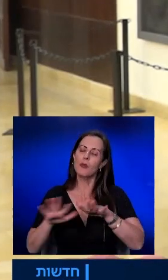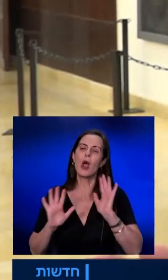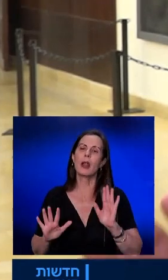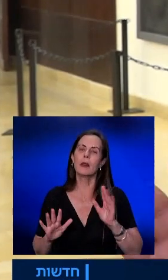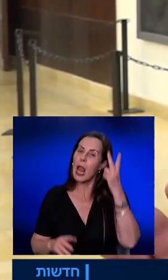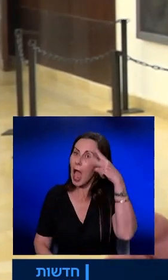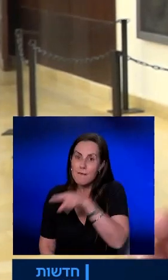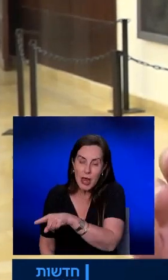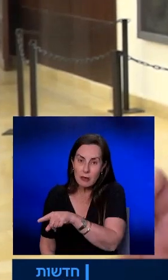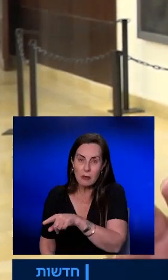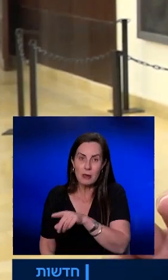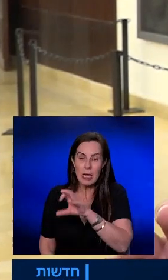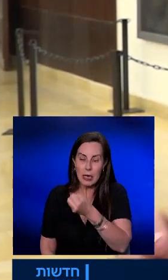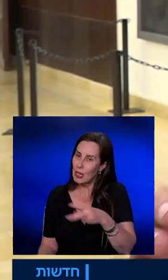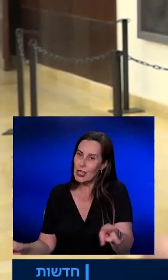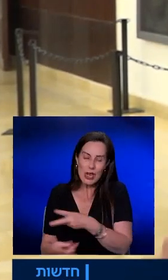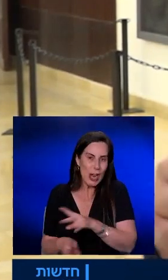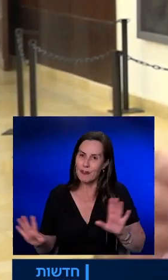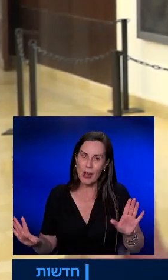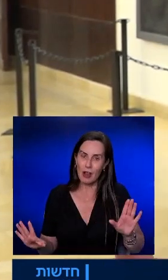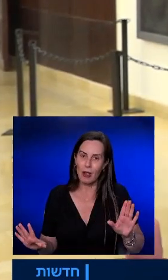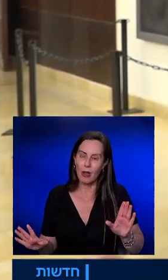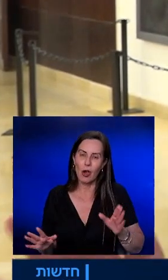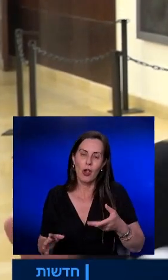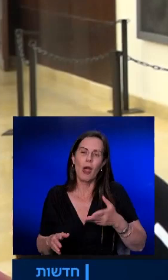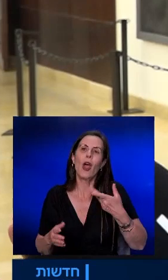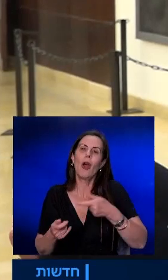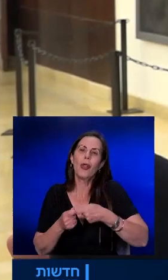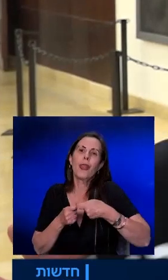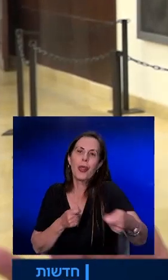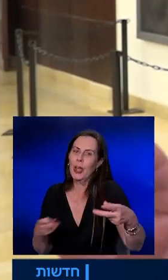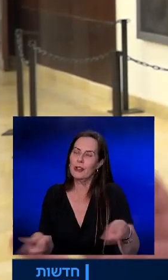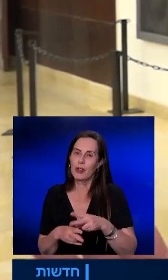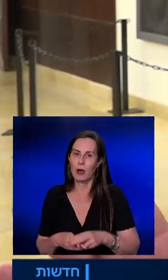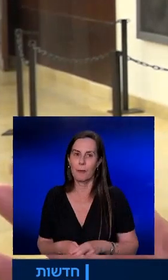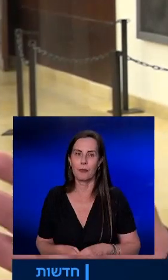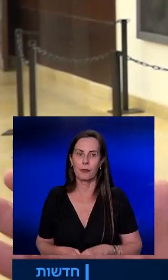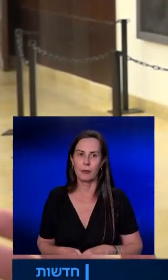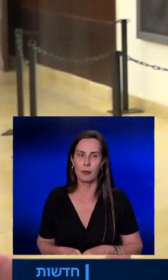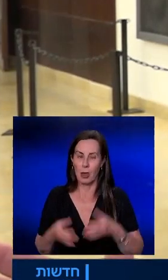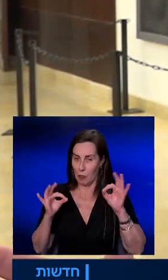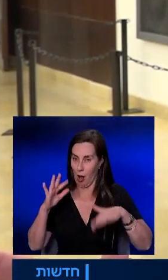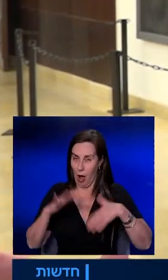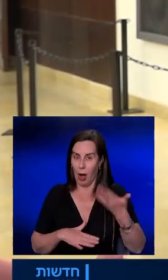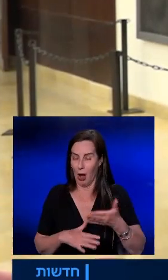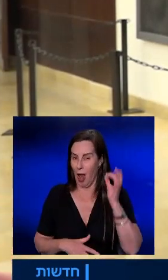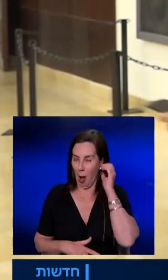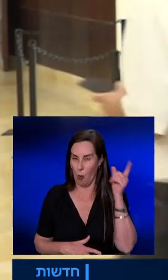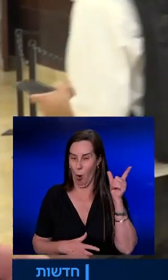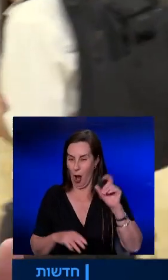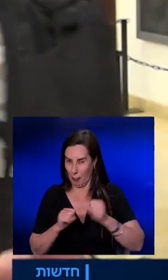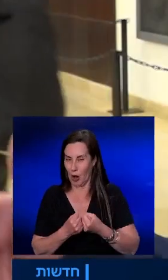להבין שאי אפשר למשוך את זה עוד יותר. ברחו אתכם. במיוחד אחרי שהיה